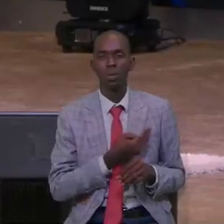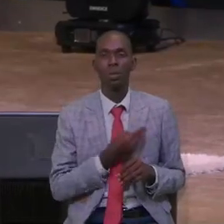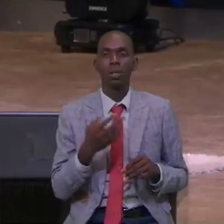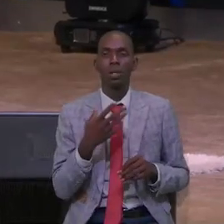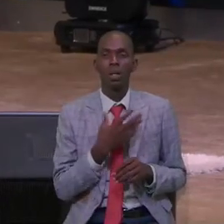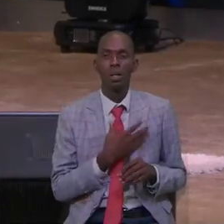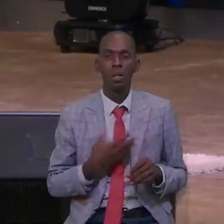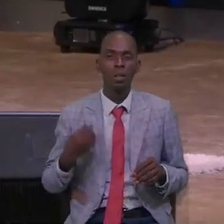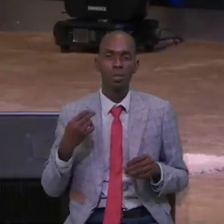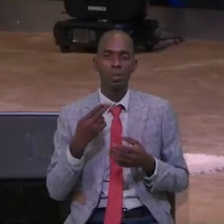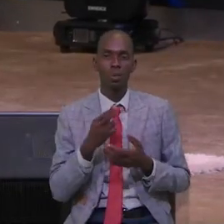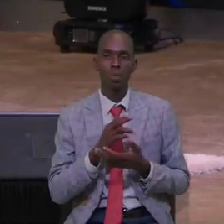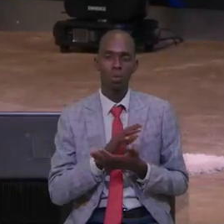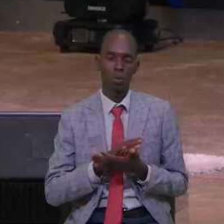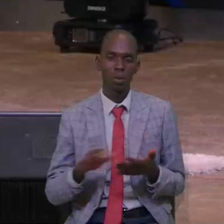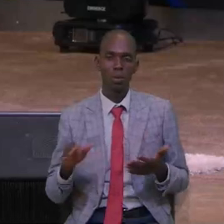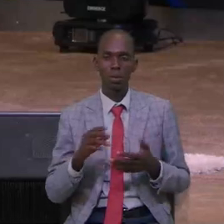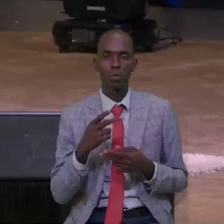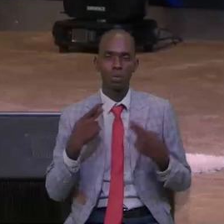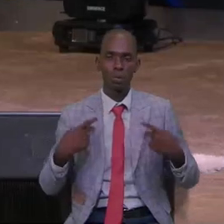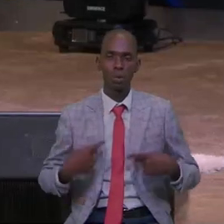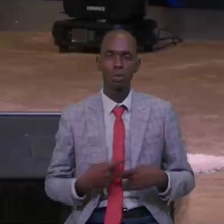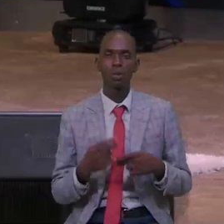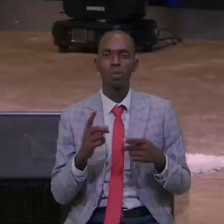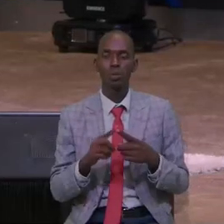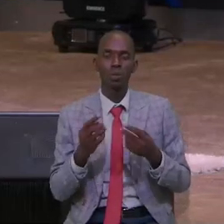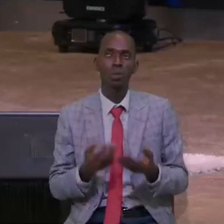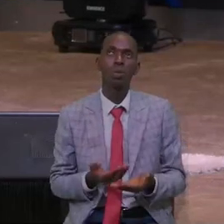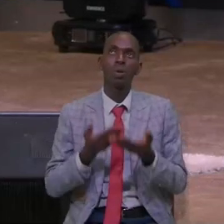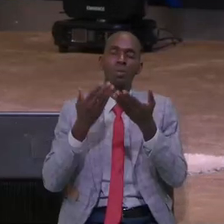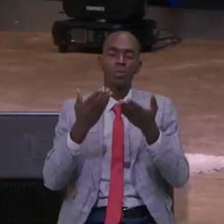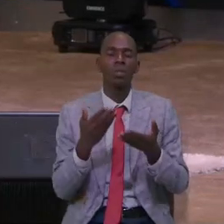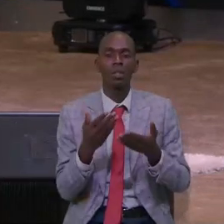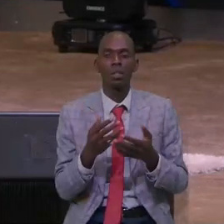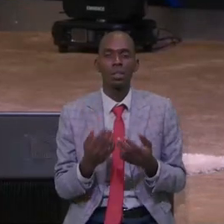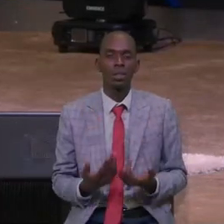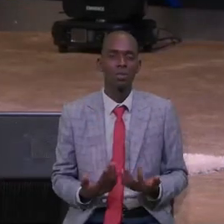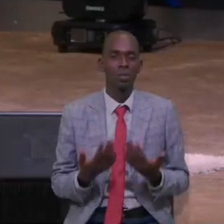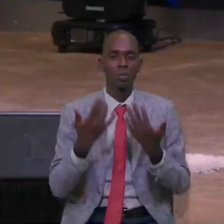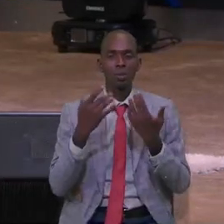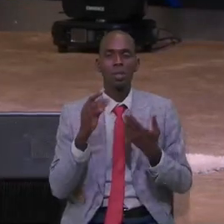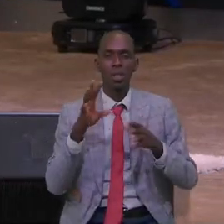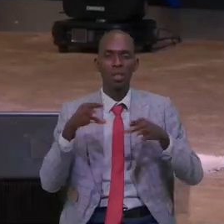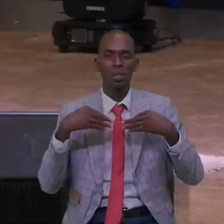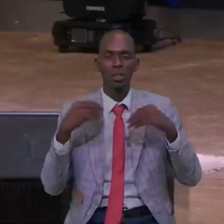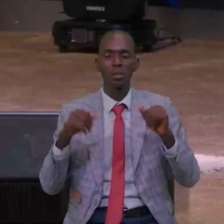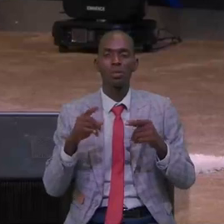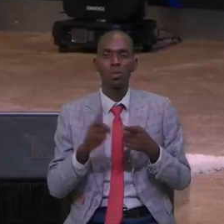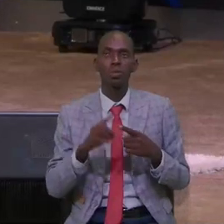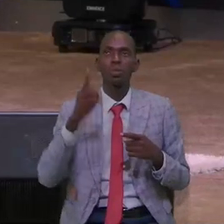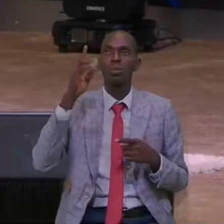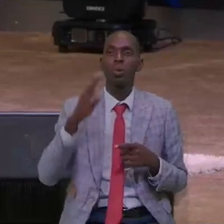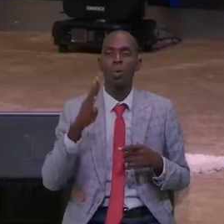édifiez-vous pour former une maison spirituelle, un saint sacerdoce, afin d'offrir des victimes spirituelles agréables à Dieu